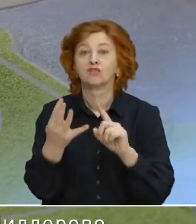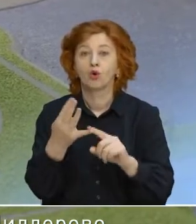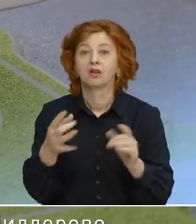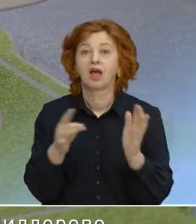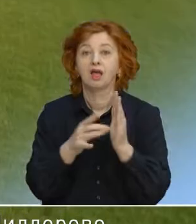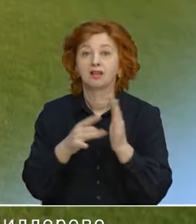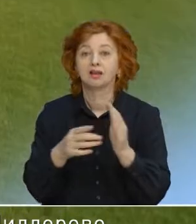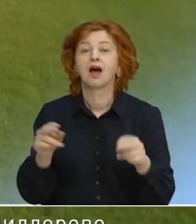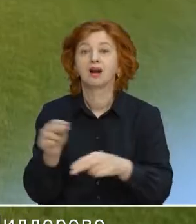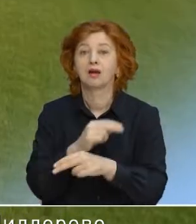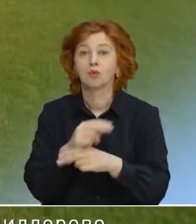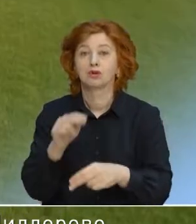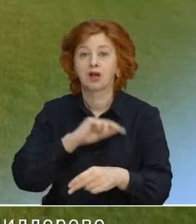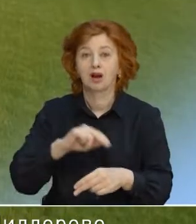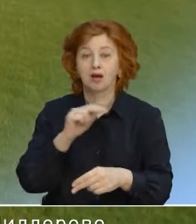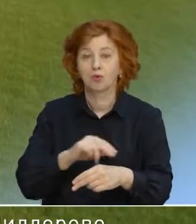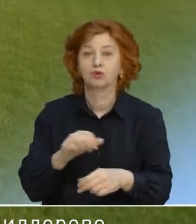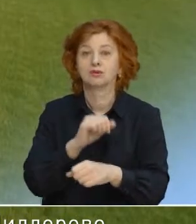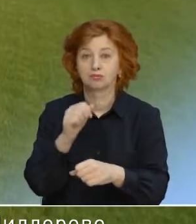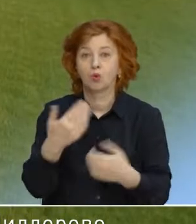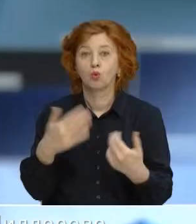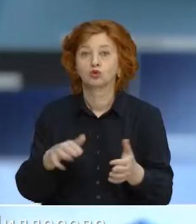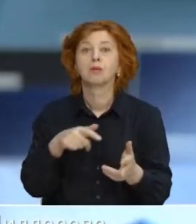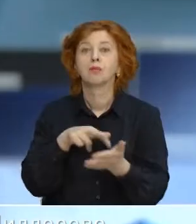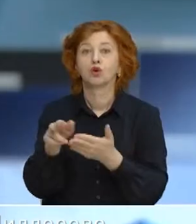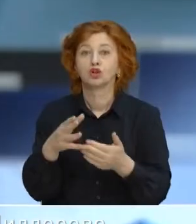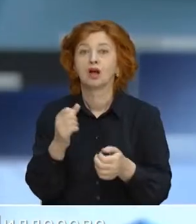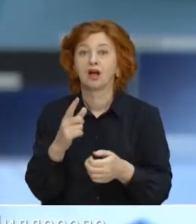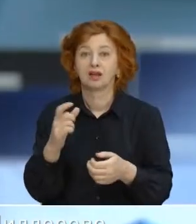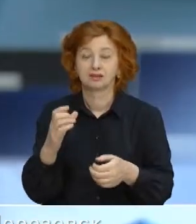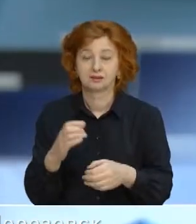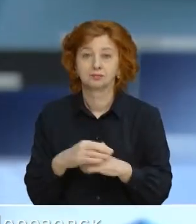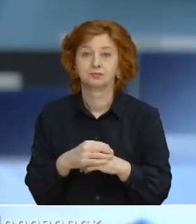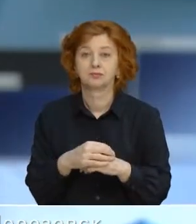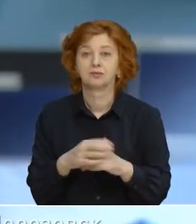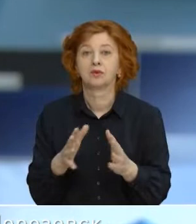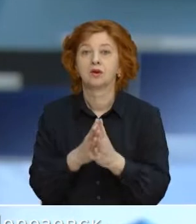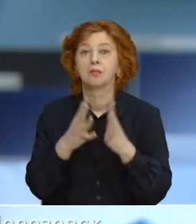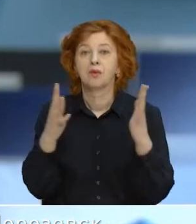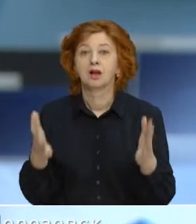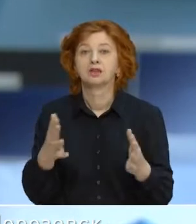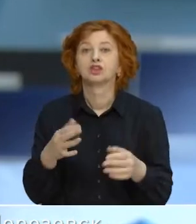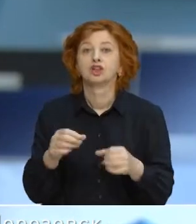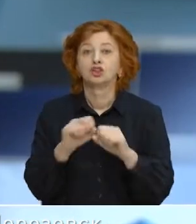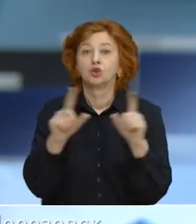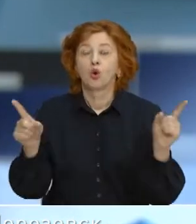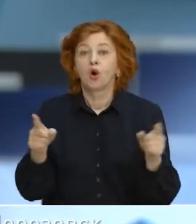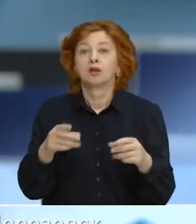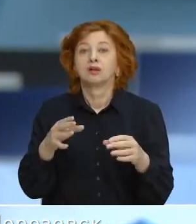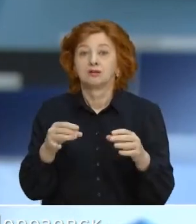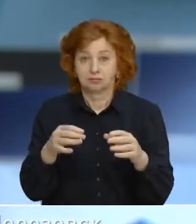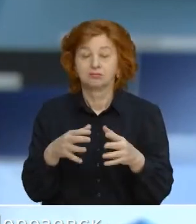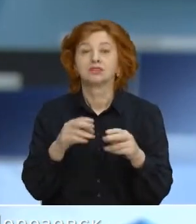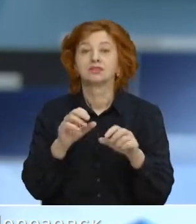Впереди ремонтные работы на остальных блоках Ростовской АЭС. Донские школьники примут участие в